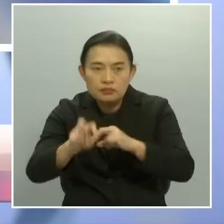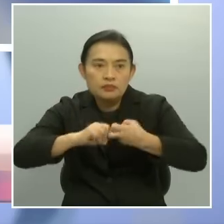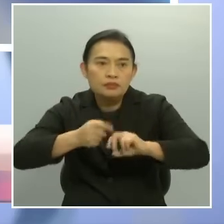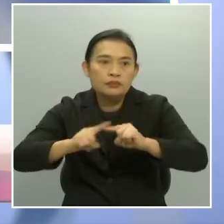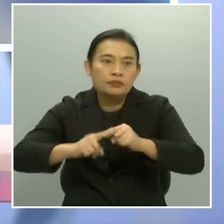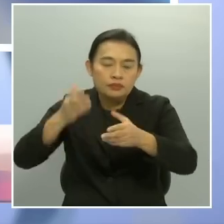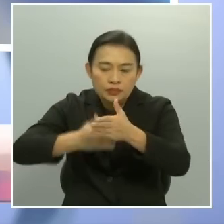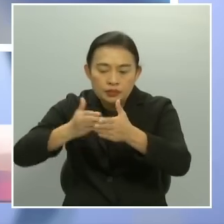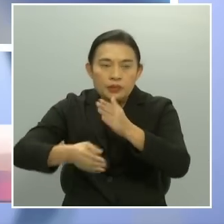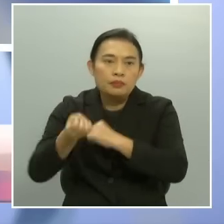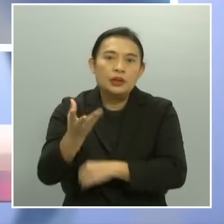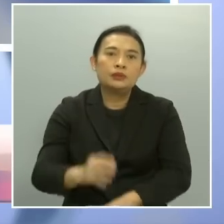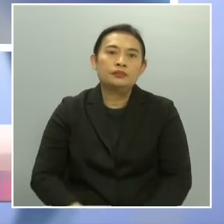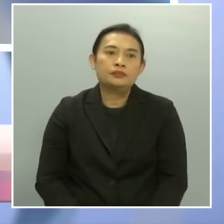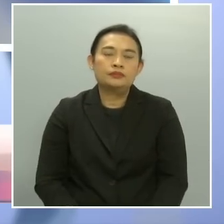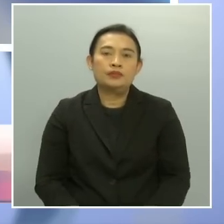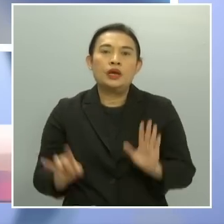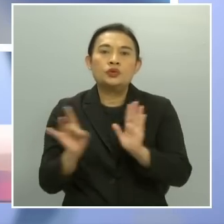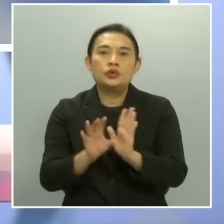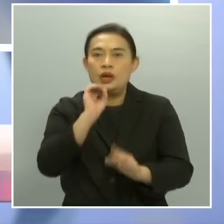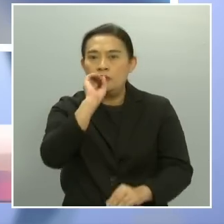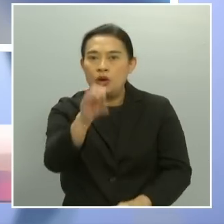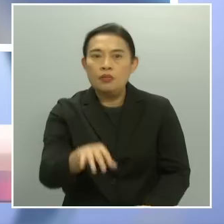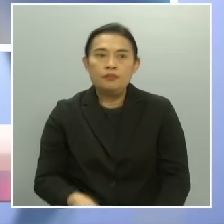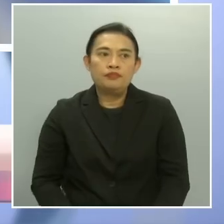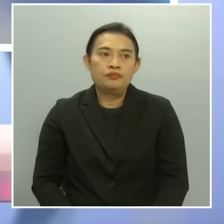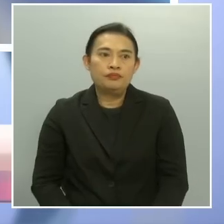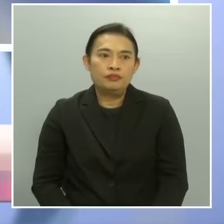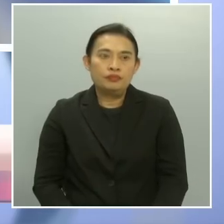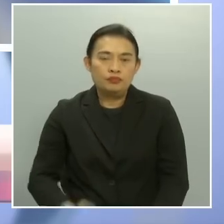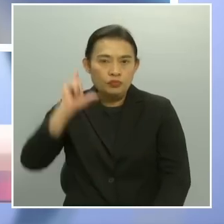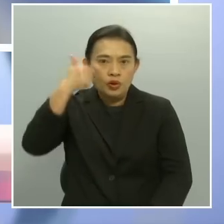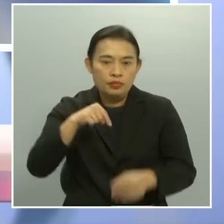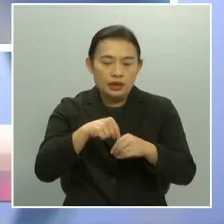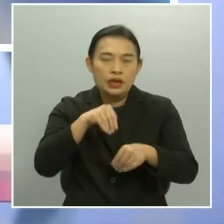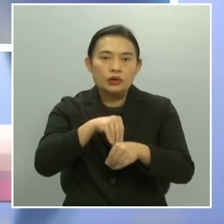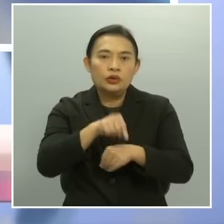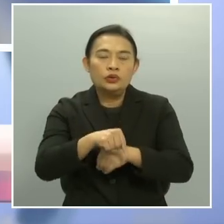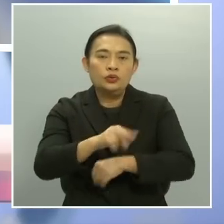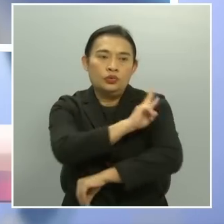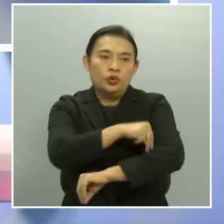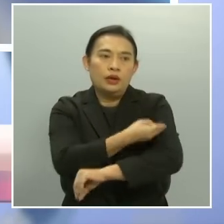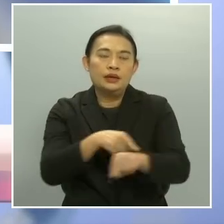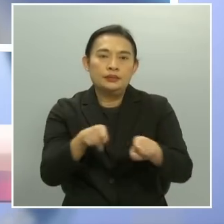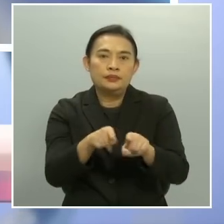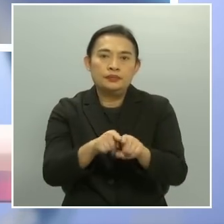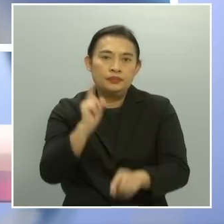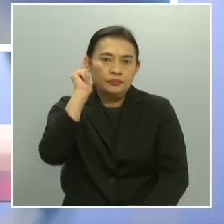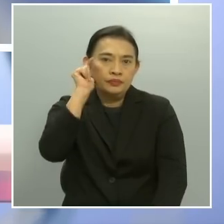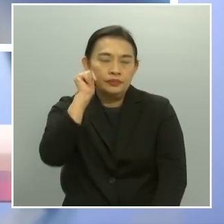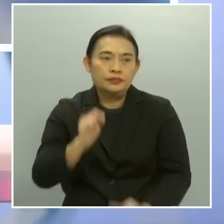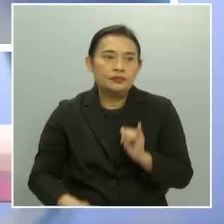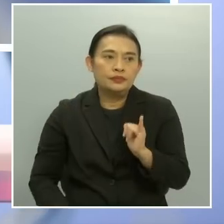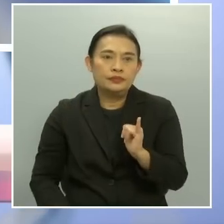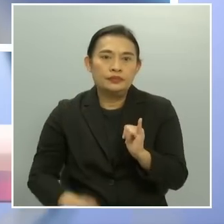ยอะๆอะไรเงี้ยแต่ในที่สุดก็ต้องบอกเพราะว่าแม่ก็จำเป็นต้องแอดมิด คุณแม่เป็นอะไรครับคุณแม ่แม่เป็นมะ